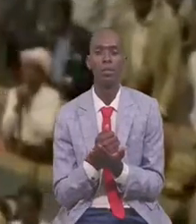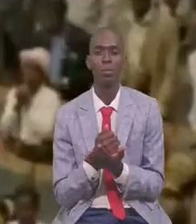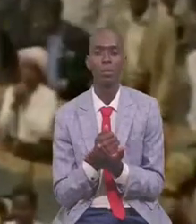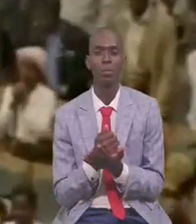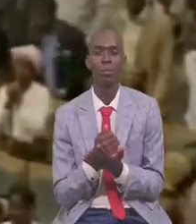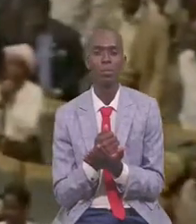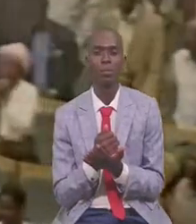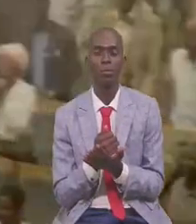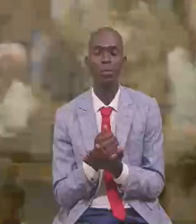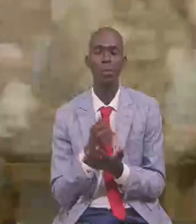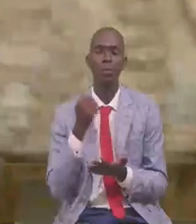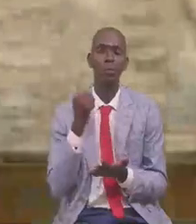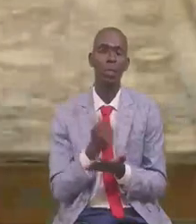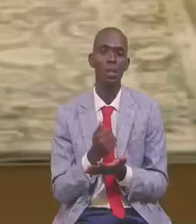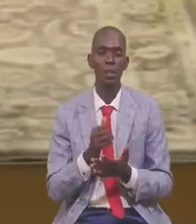Amen.